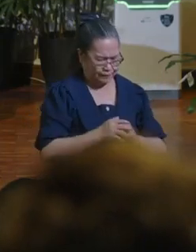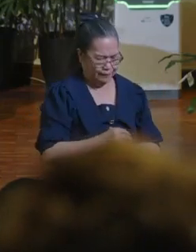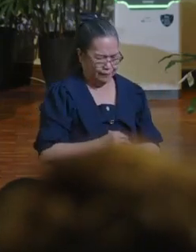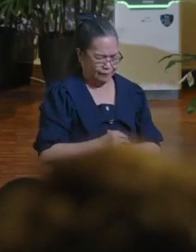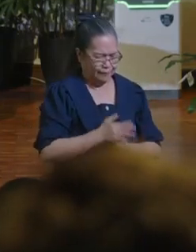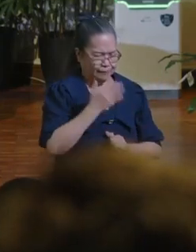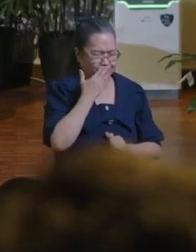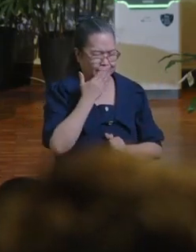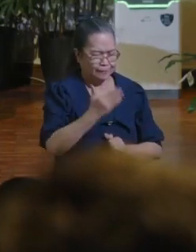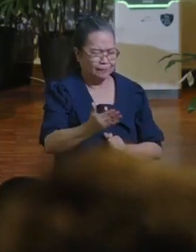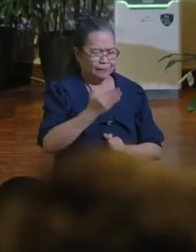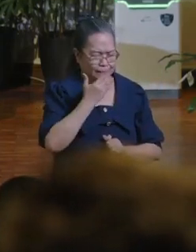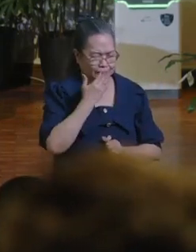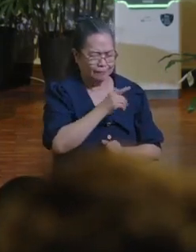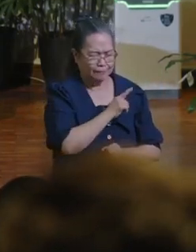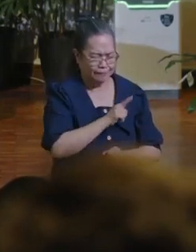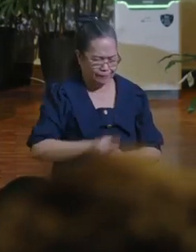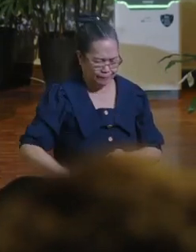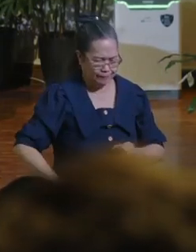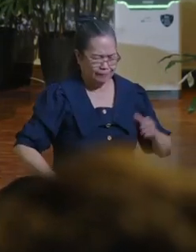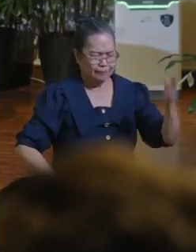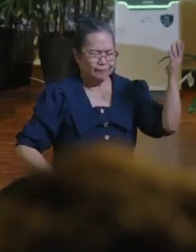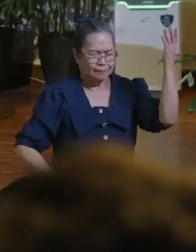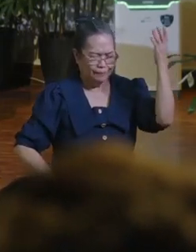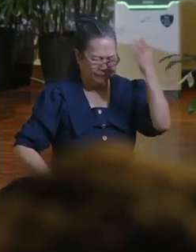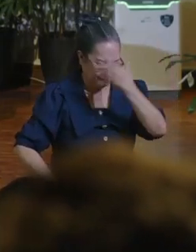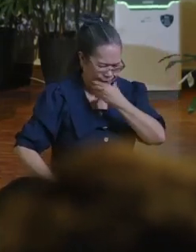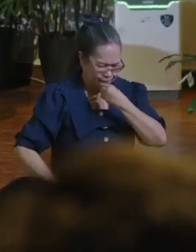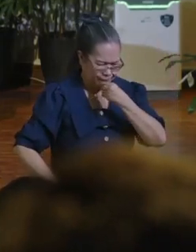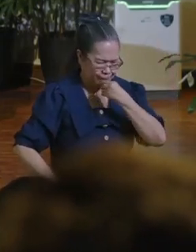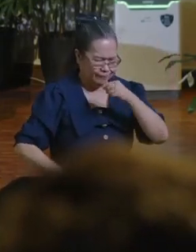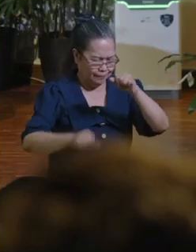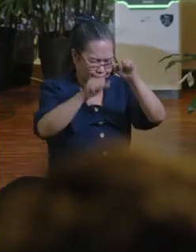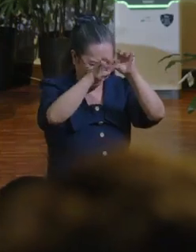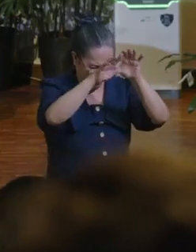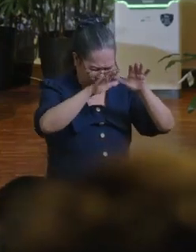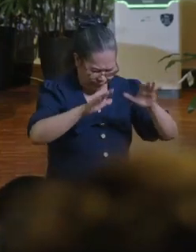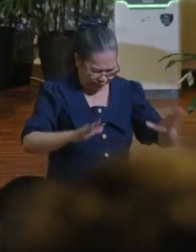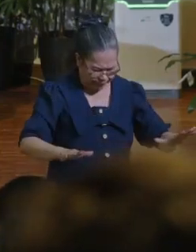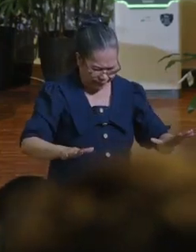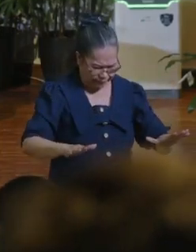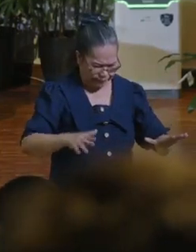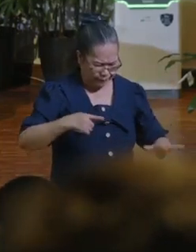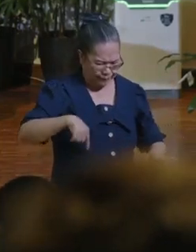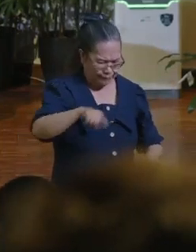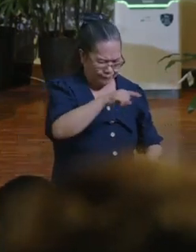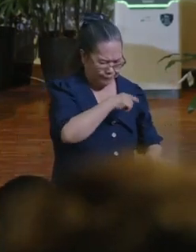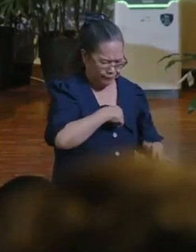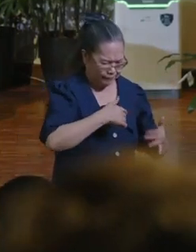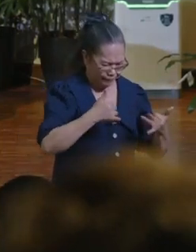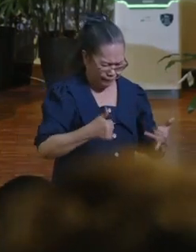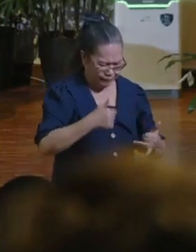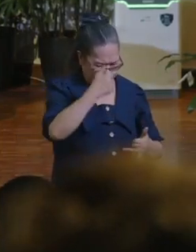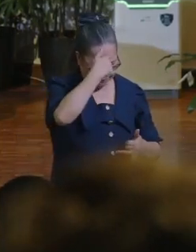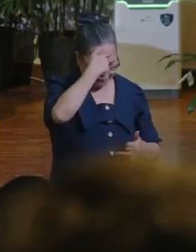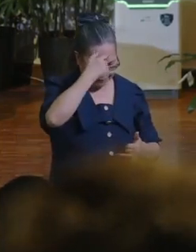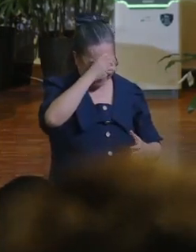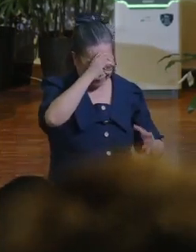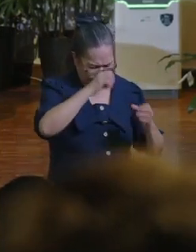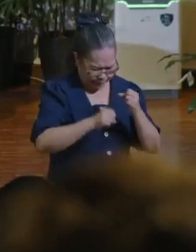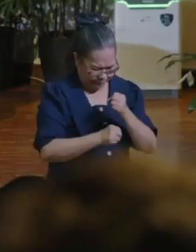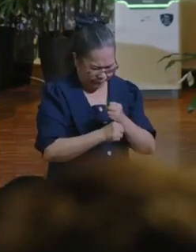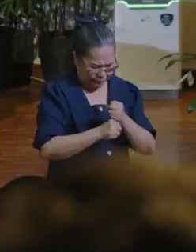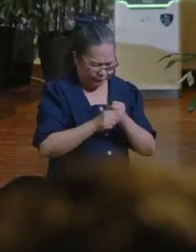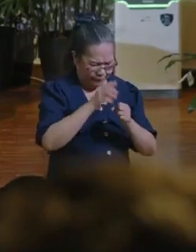Maraming salamat, Panginoon, sa kagandahan ng mga pagpapalang nasa amin na dahil sa aming paniniwala